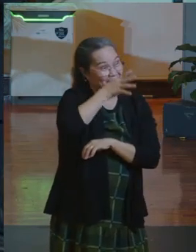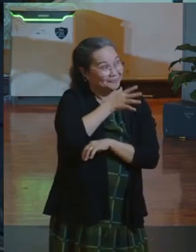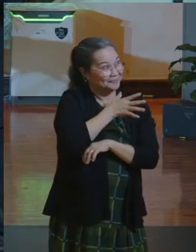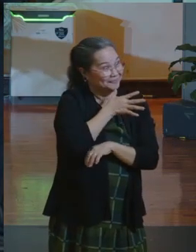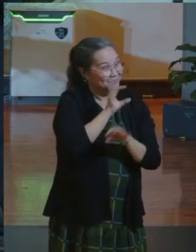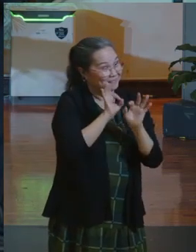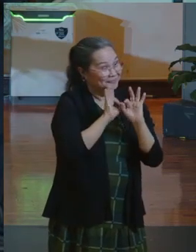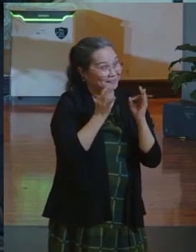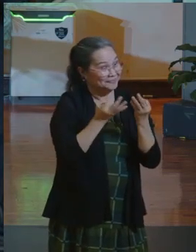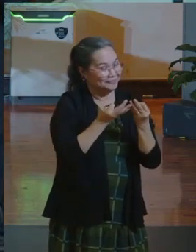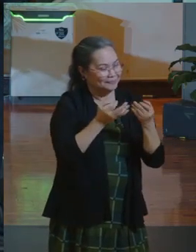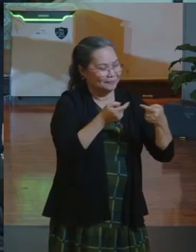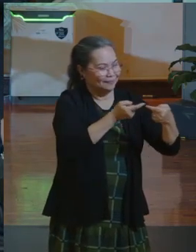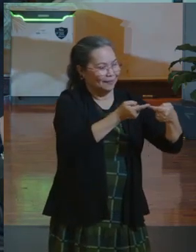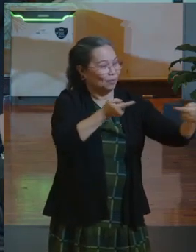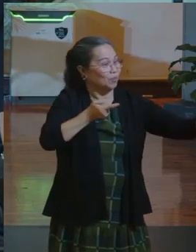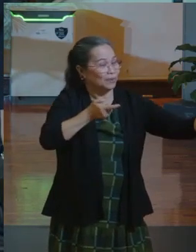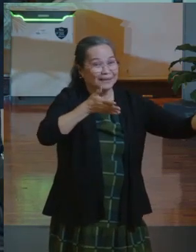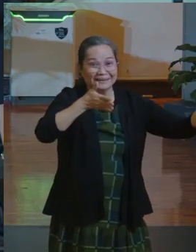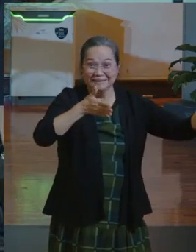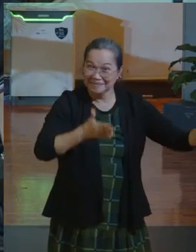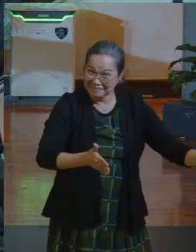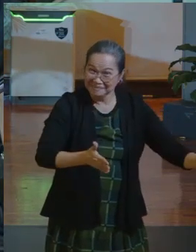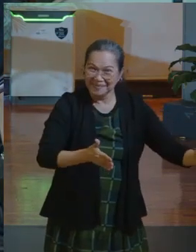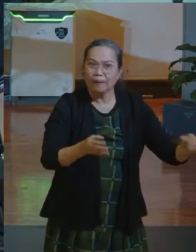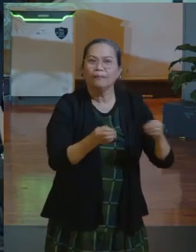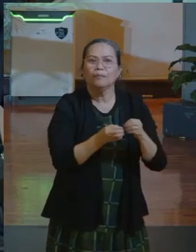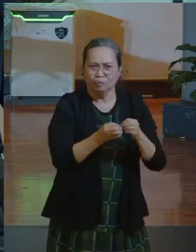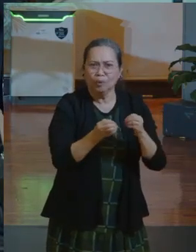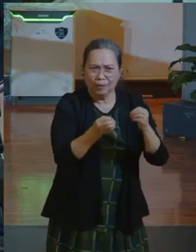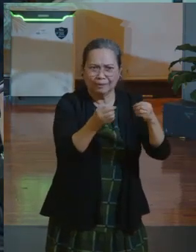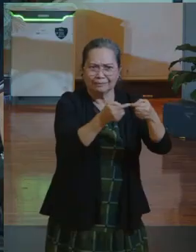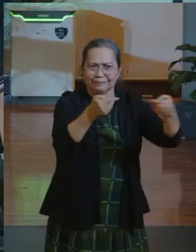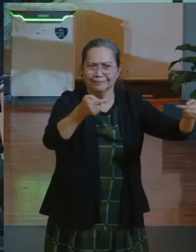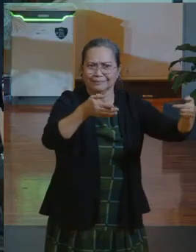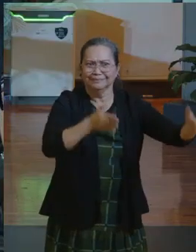mga kahaway, lalo na ang kaaway.